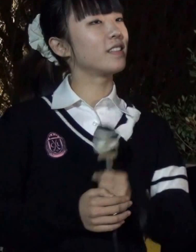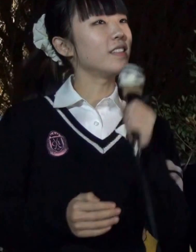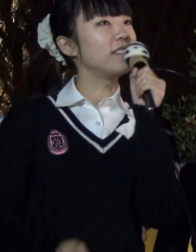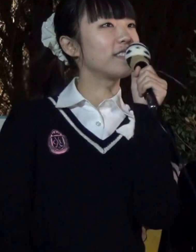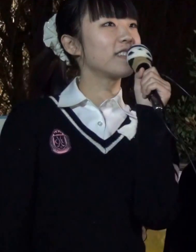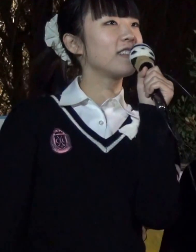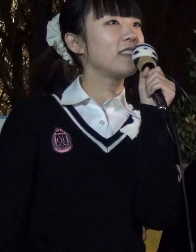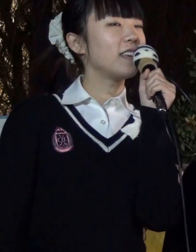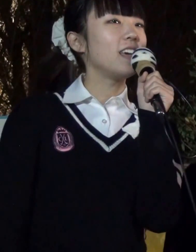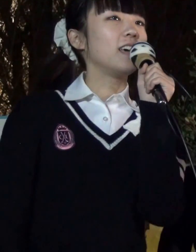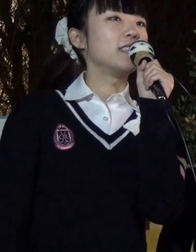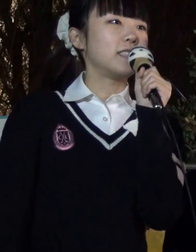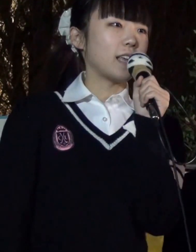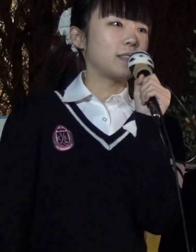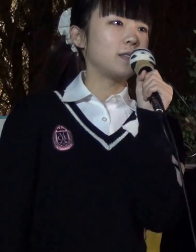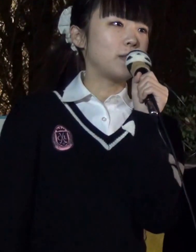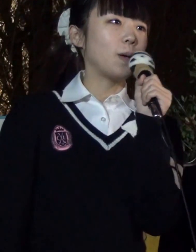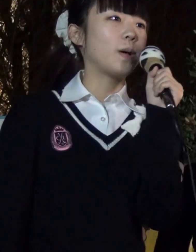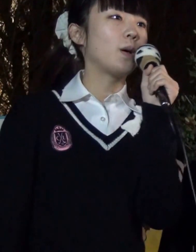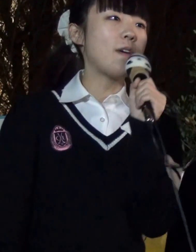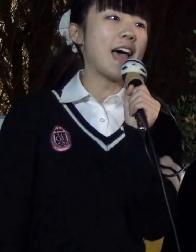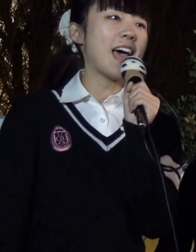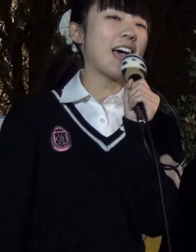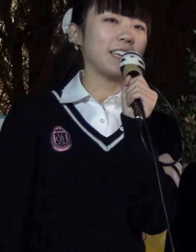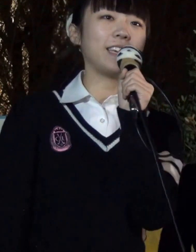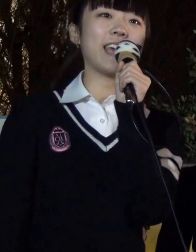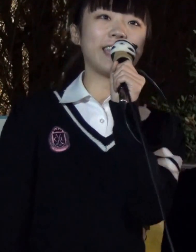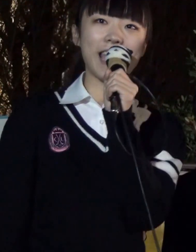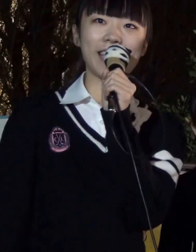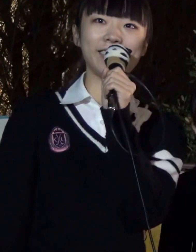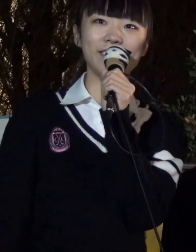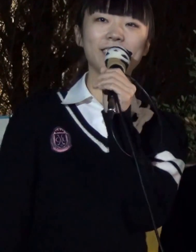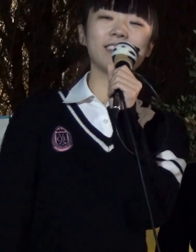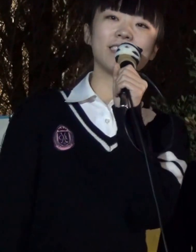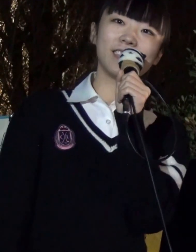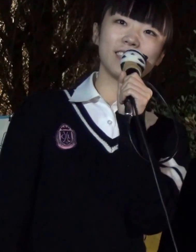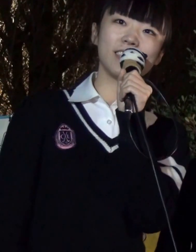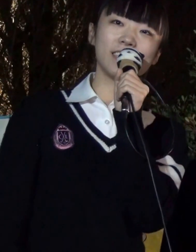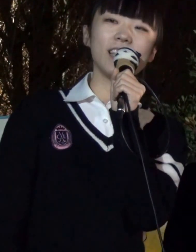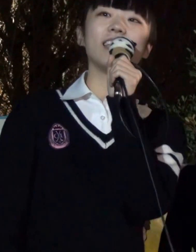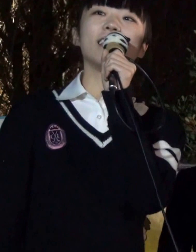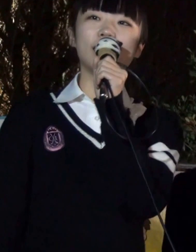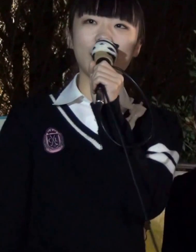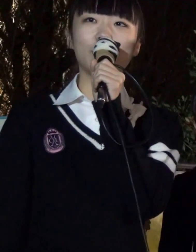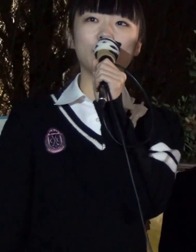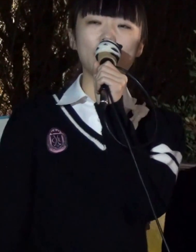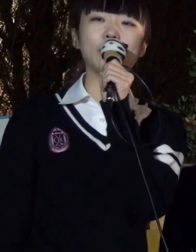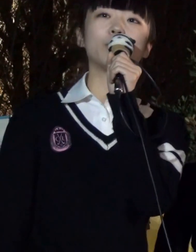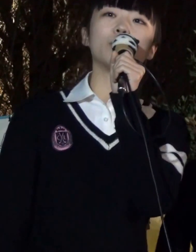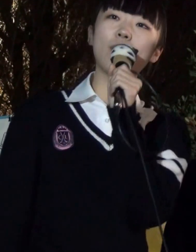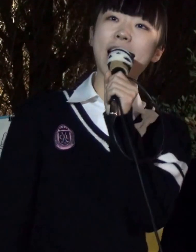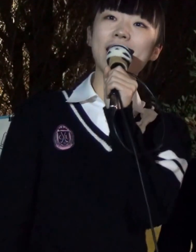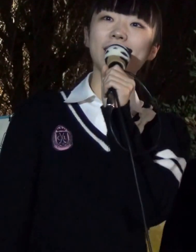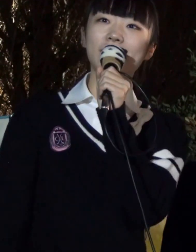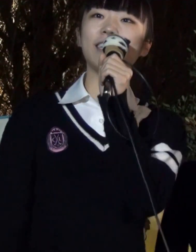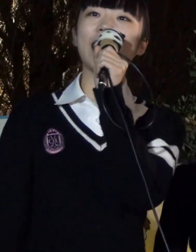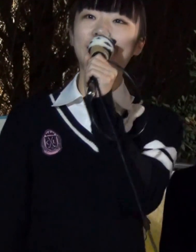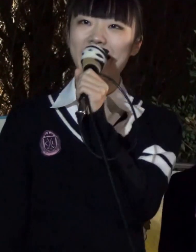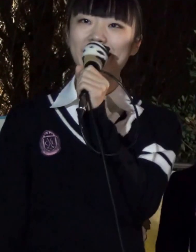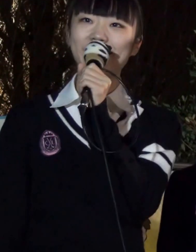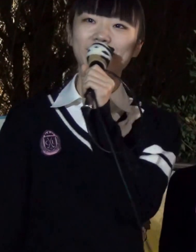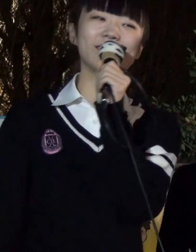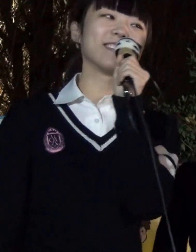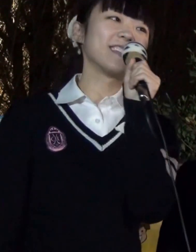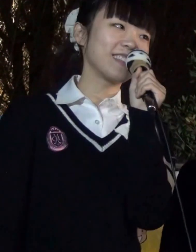。 争いのない世界、優しさのある社会、